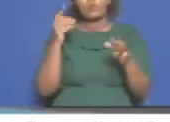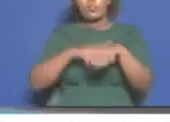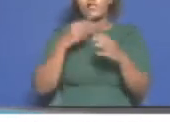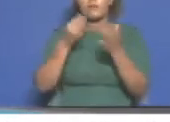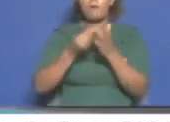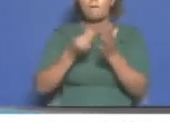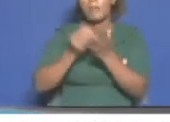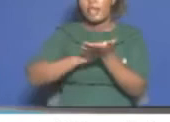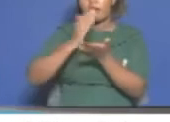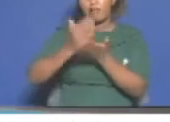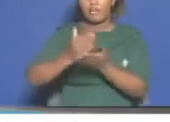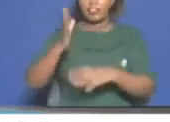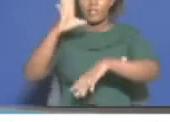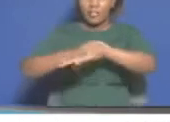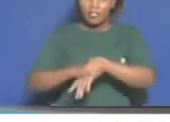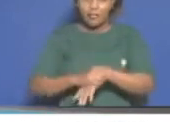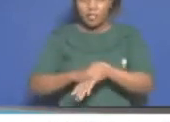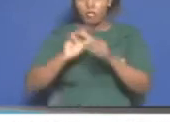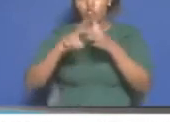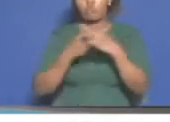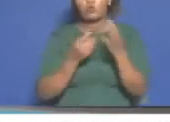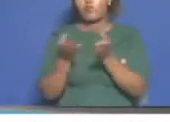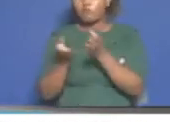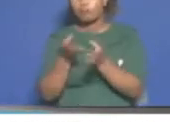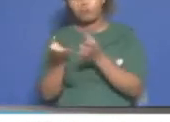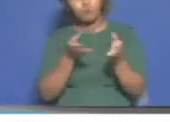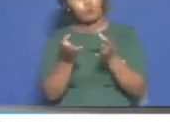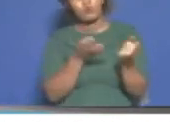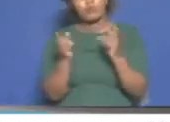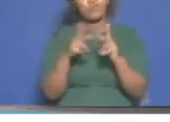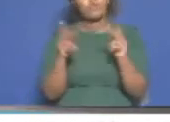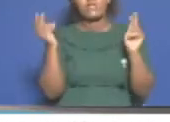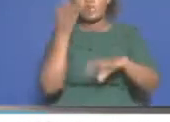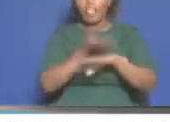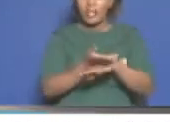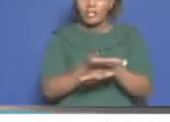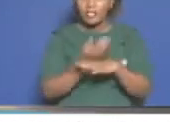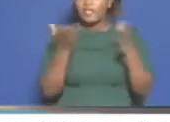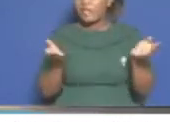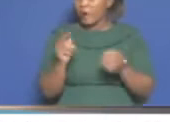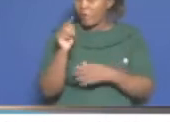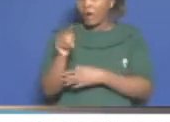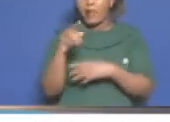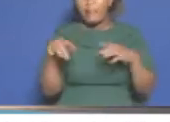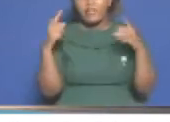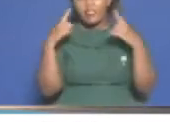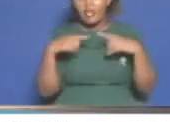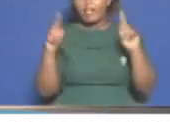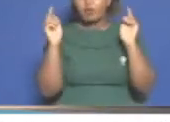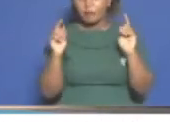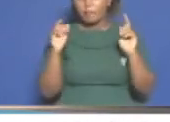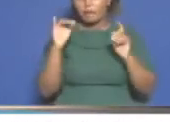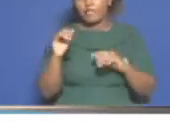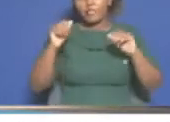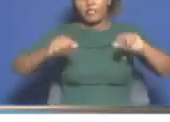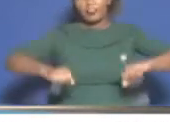kwa harakati za kuanzisha biashara ndogo ndogo inakuwa ni ngumu sana. Kwa hivyo tangazo hili ambalo limetolewa